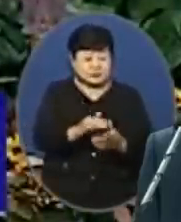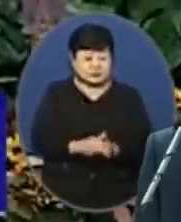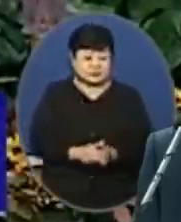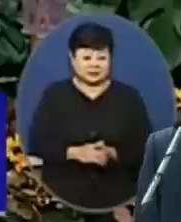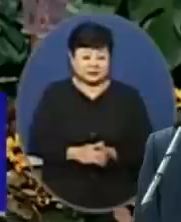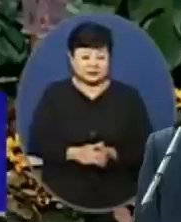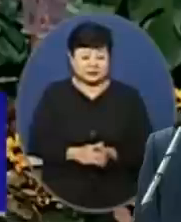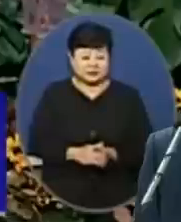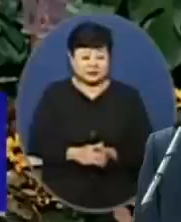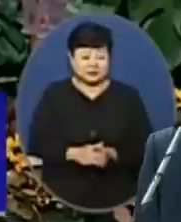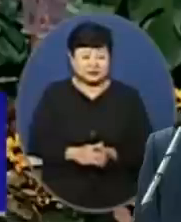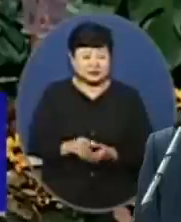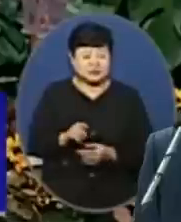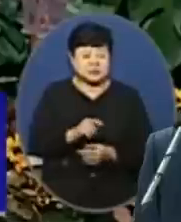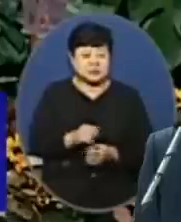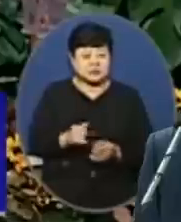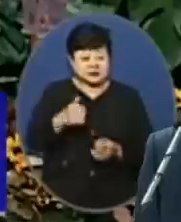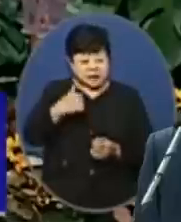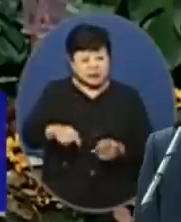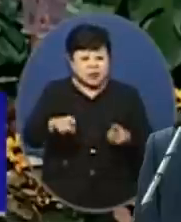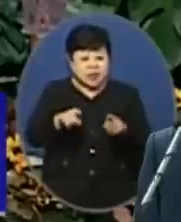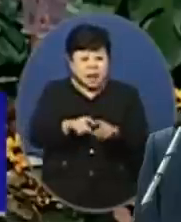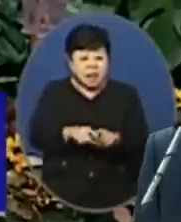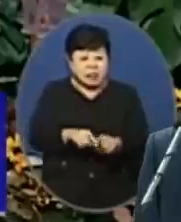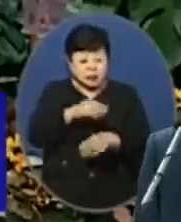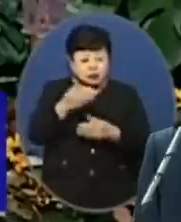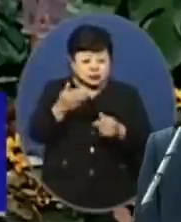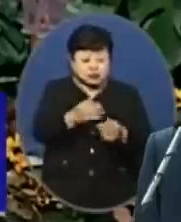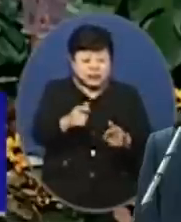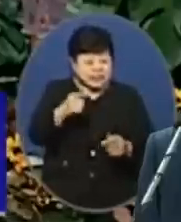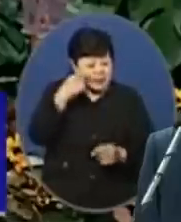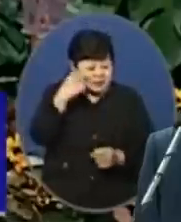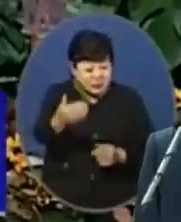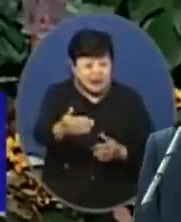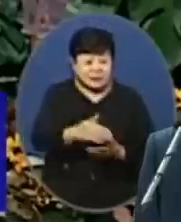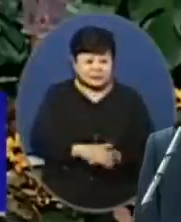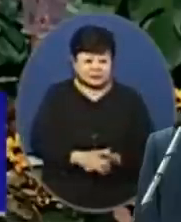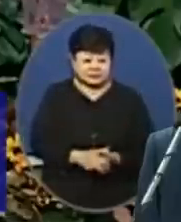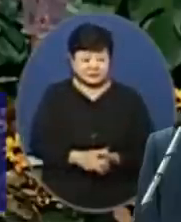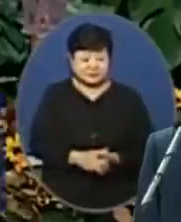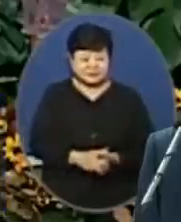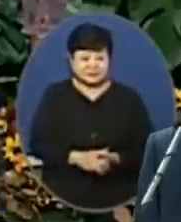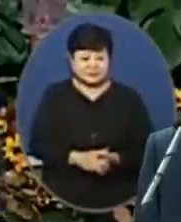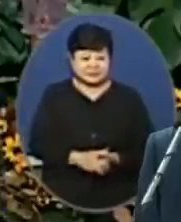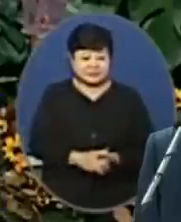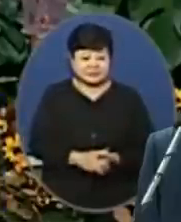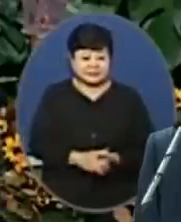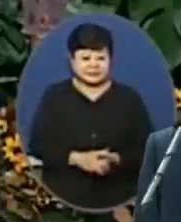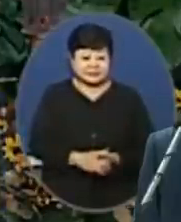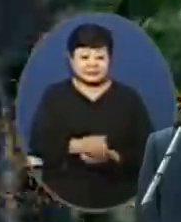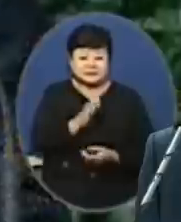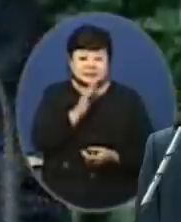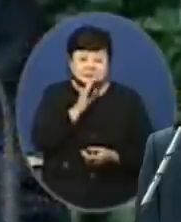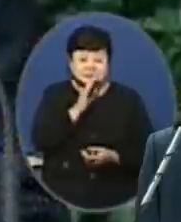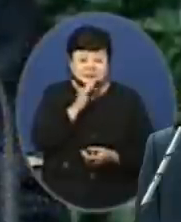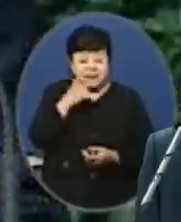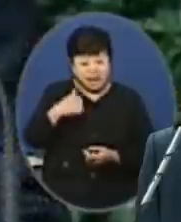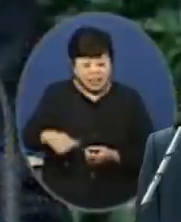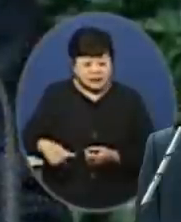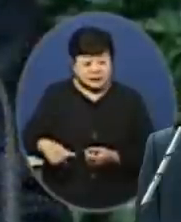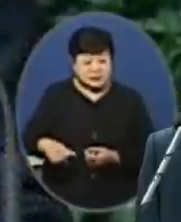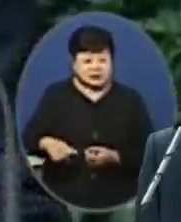위하여 내어주시니가 어찌 그 아들과 함께 모든 것을 우리에게 주시지 아니하겠느냐고 성경에 말한 것입니다. 사실 그러지 않습니까? 그